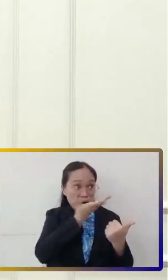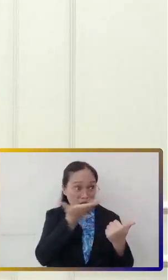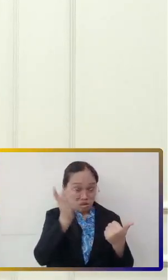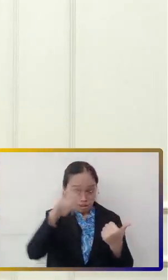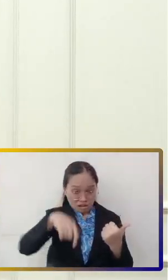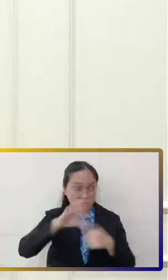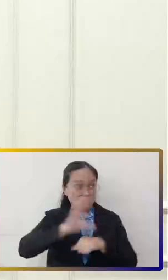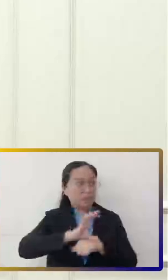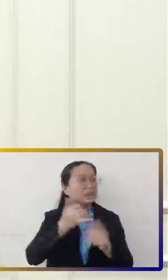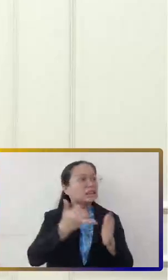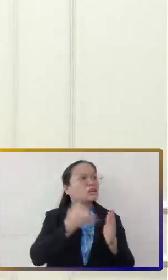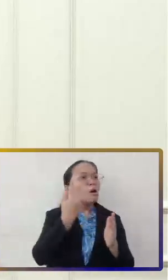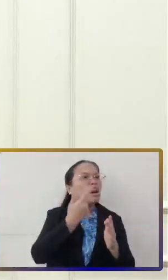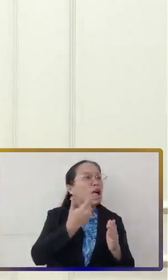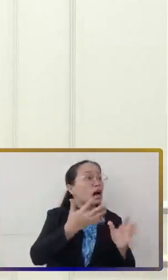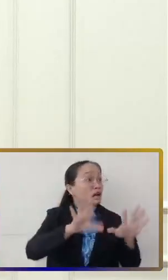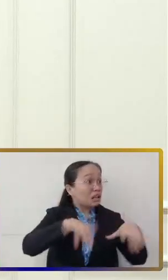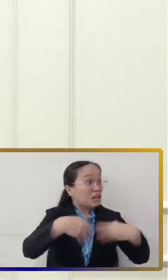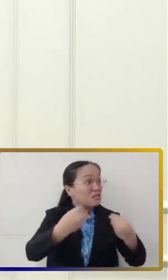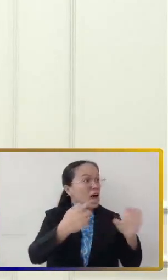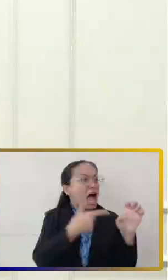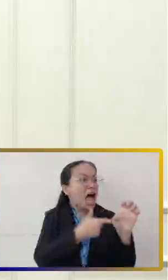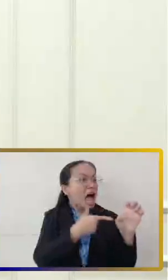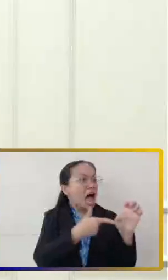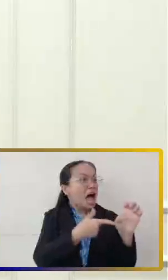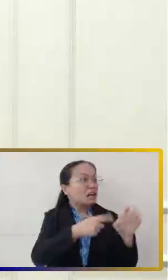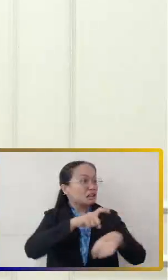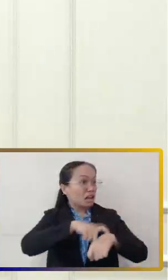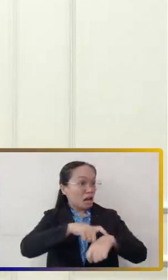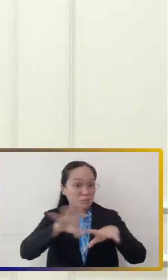Hindi ho ekstrang oras ang binibigay natin sa Diyos.